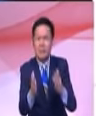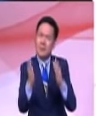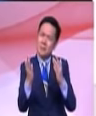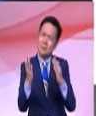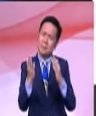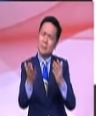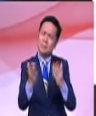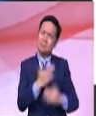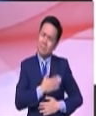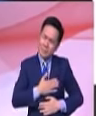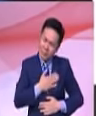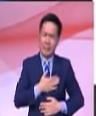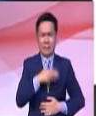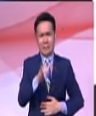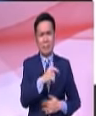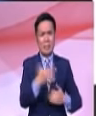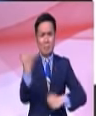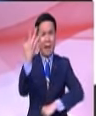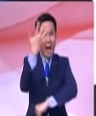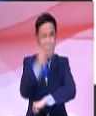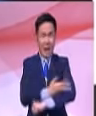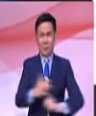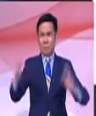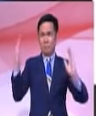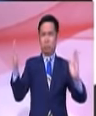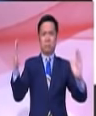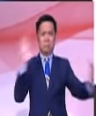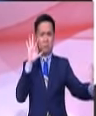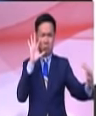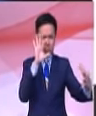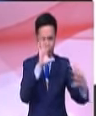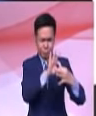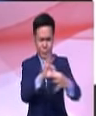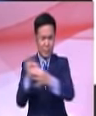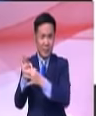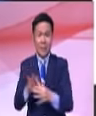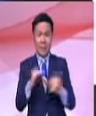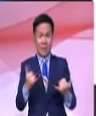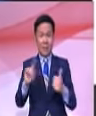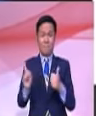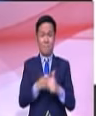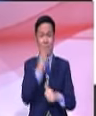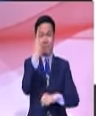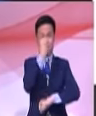these 5 days. Okay, today is the first day.